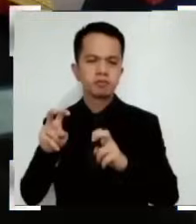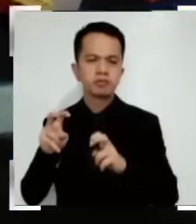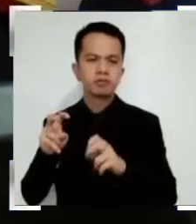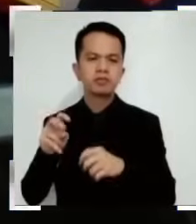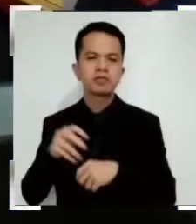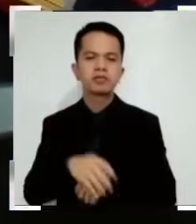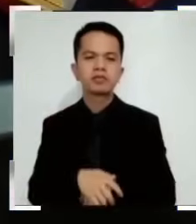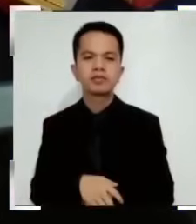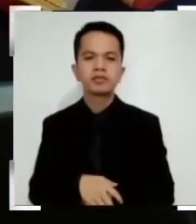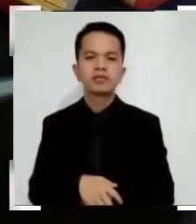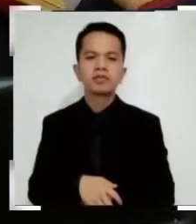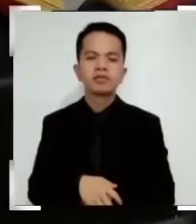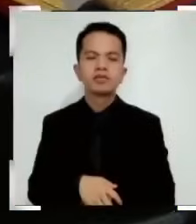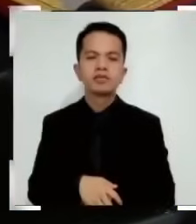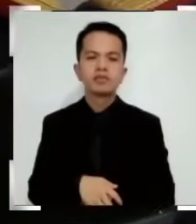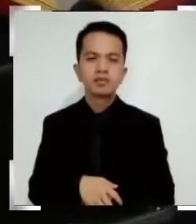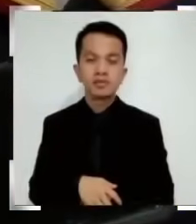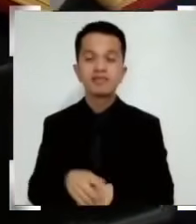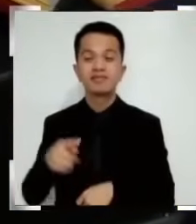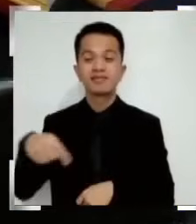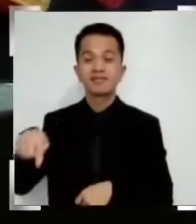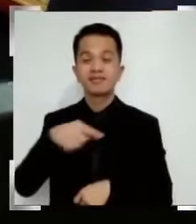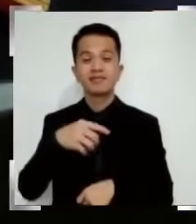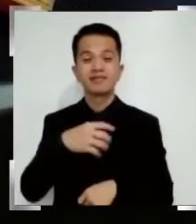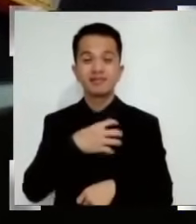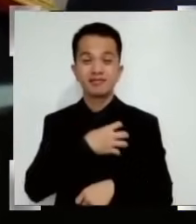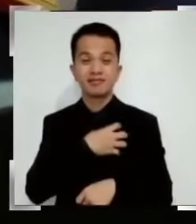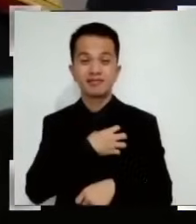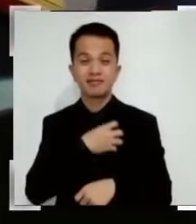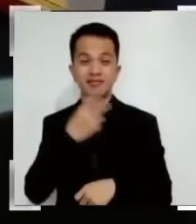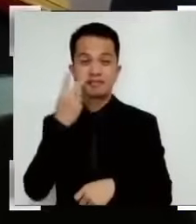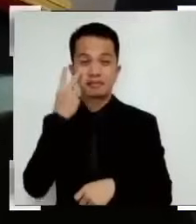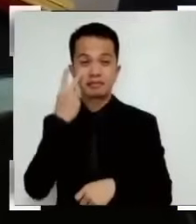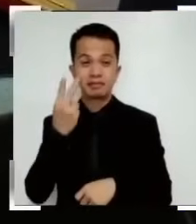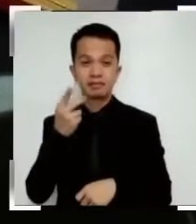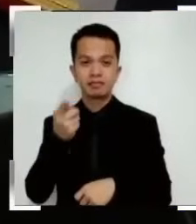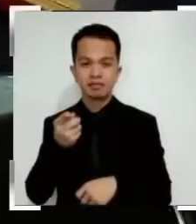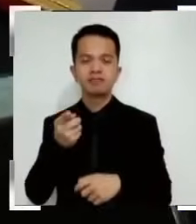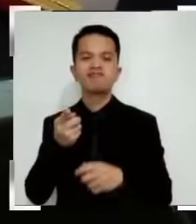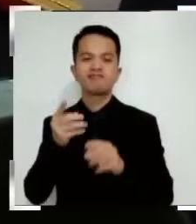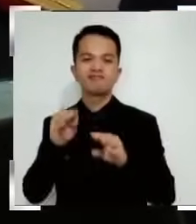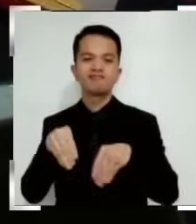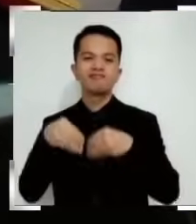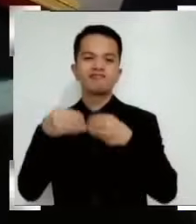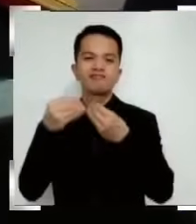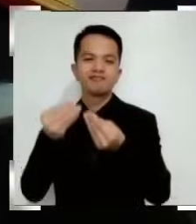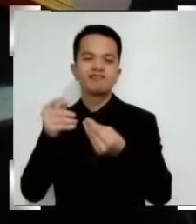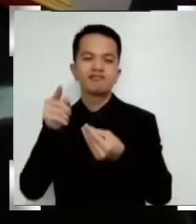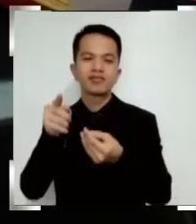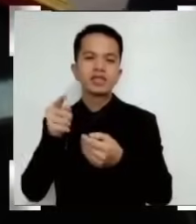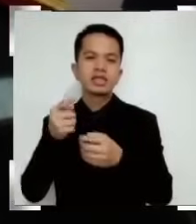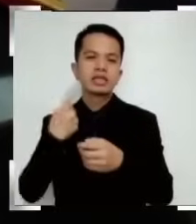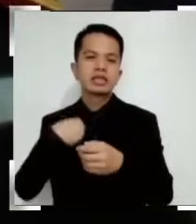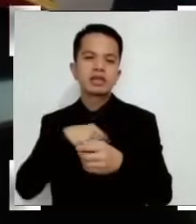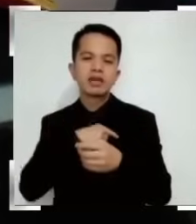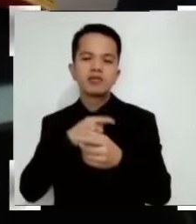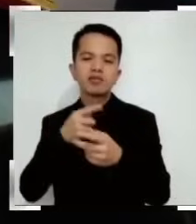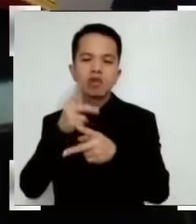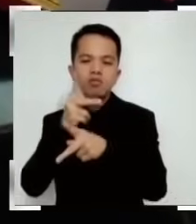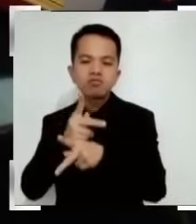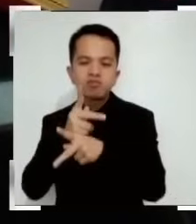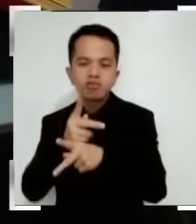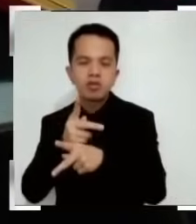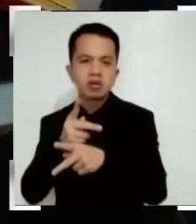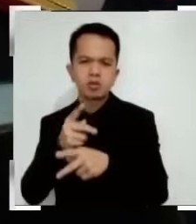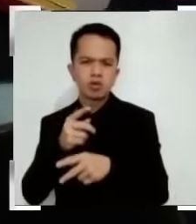ang kapulisan ay mismo makikita na sila ang nagbibigay ng insinuations that we are protecting this kind of actions, eh medyo hindi